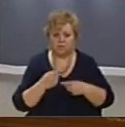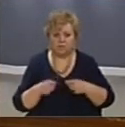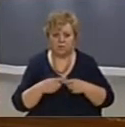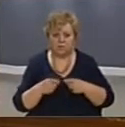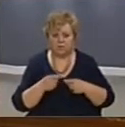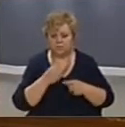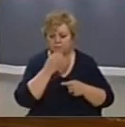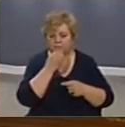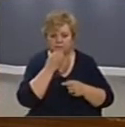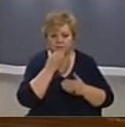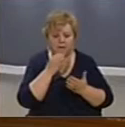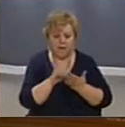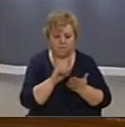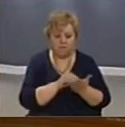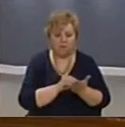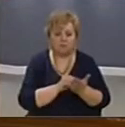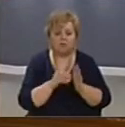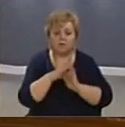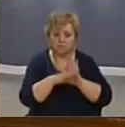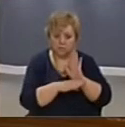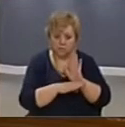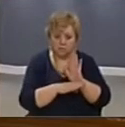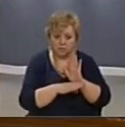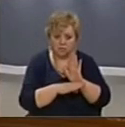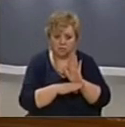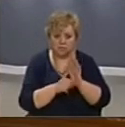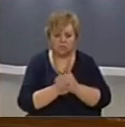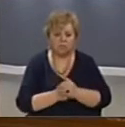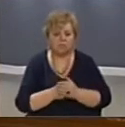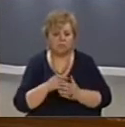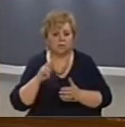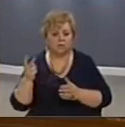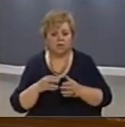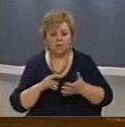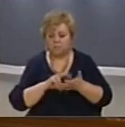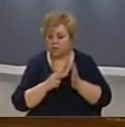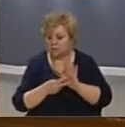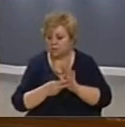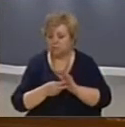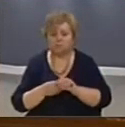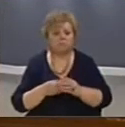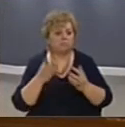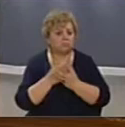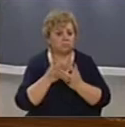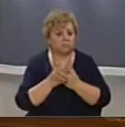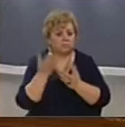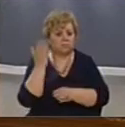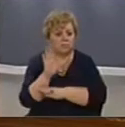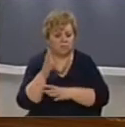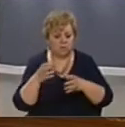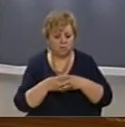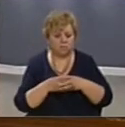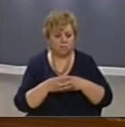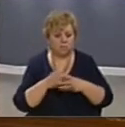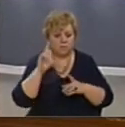janë afatet ligjore që mund prolongohet, pastaj përkatësia ndryshme partijake, por në emër të grupit